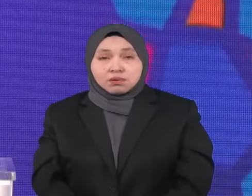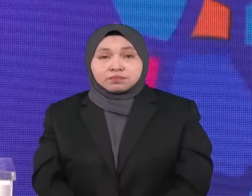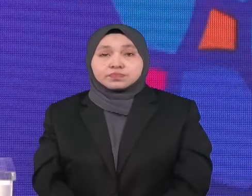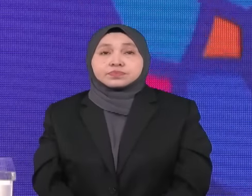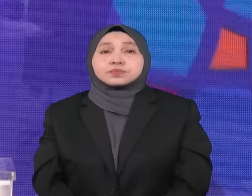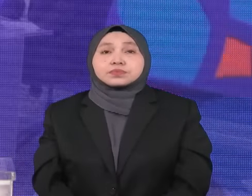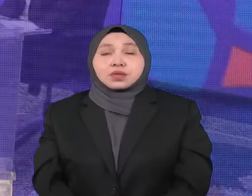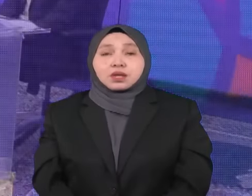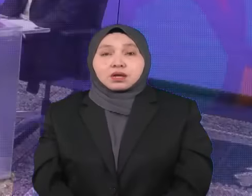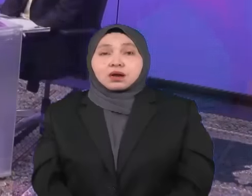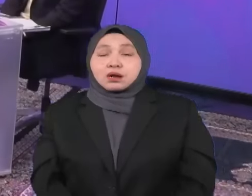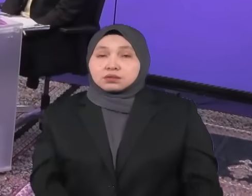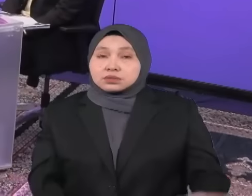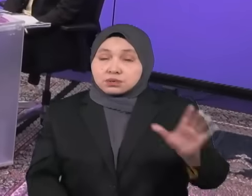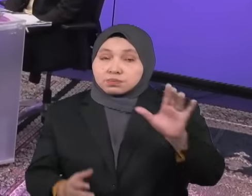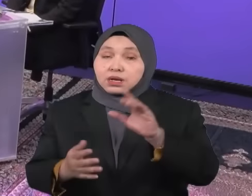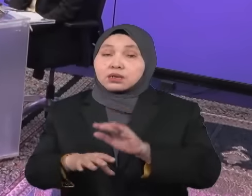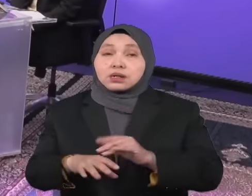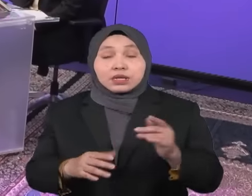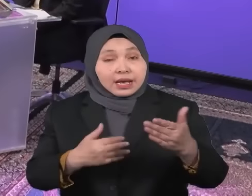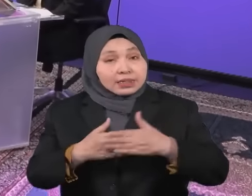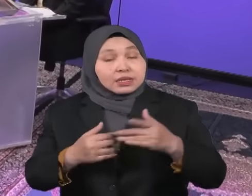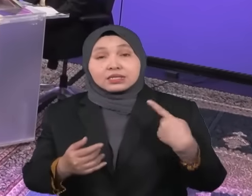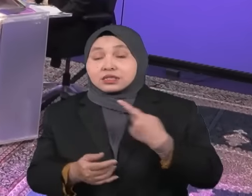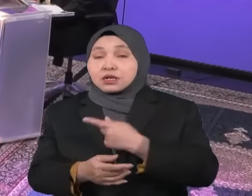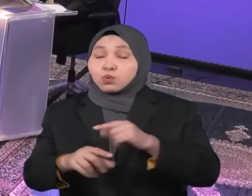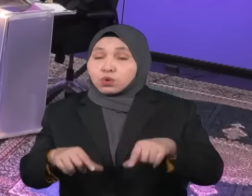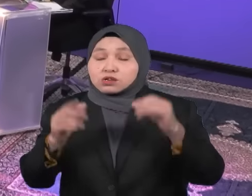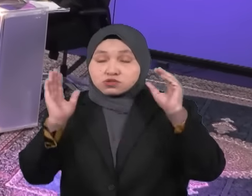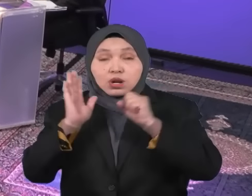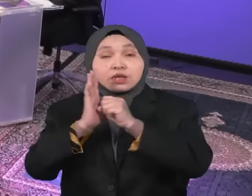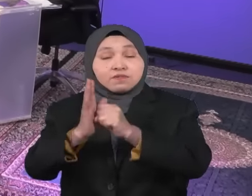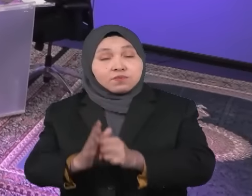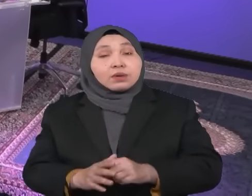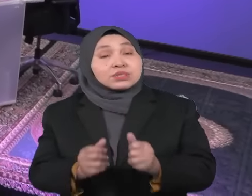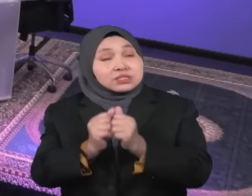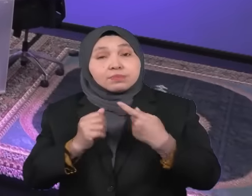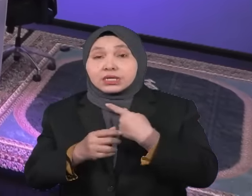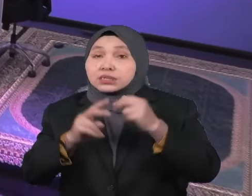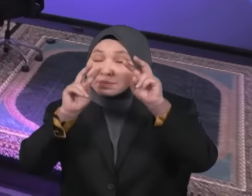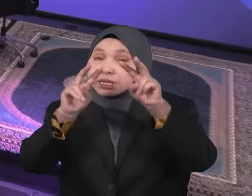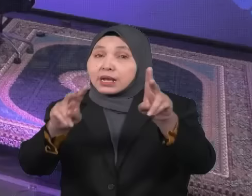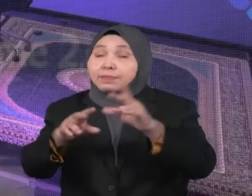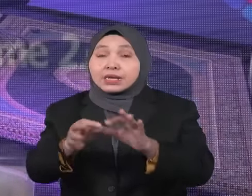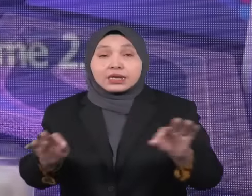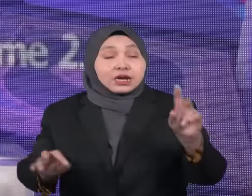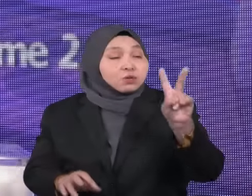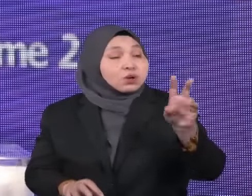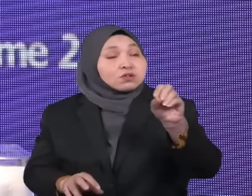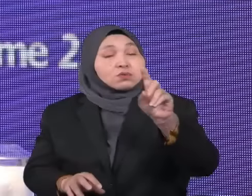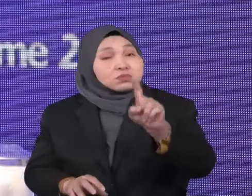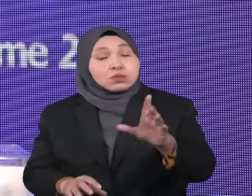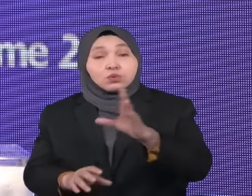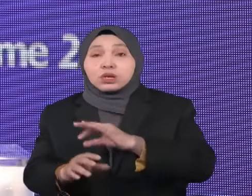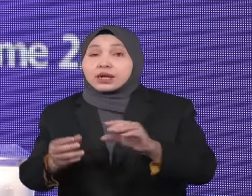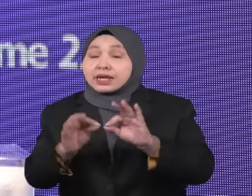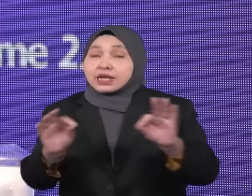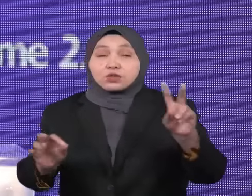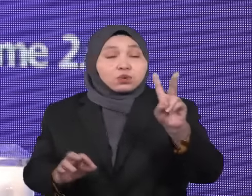Azim. Surah Al-Azim, kembali kita dalam My Quran Time, Quran Salat Infak. Sama-sama untuk kita melihat kepada ayat 201 dan ayat